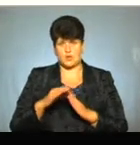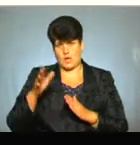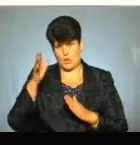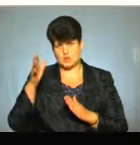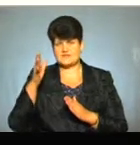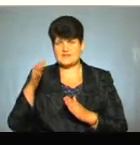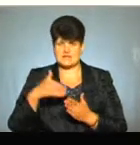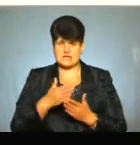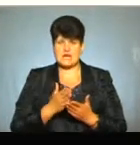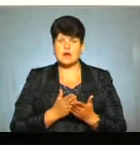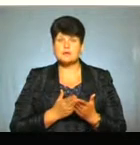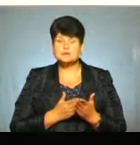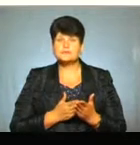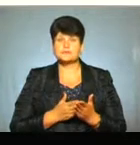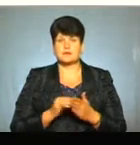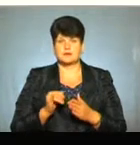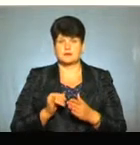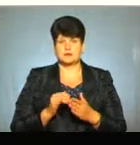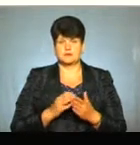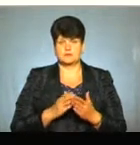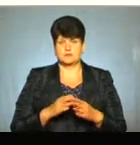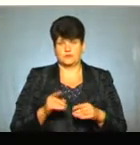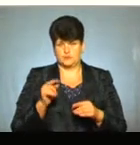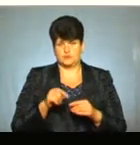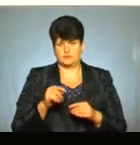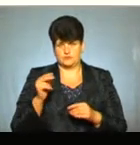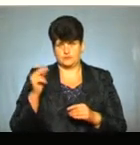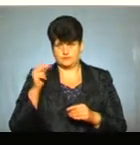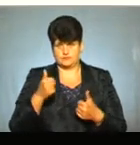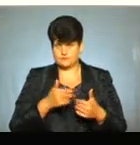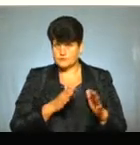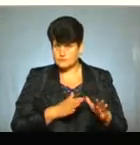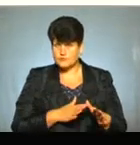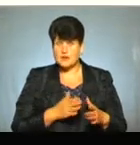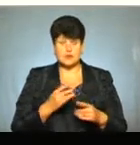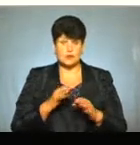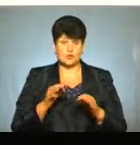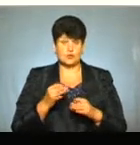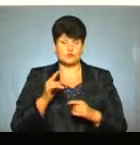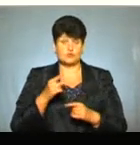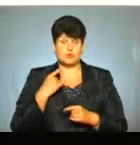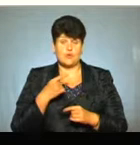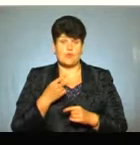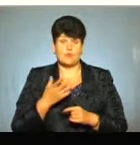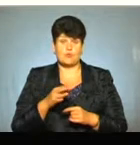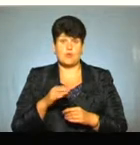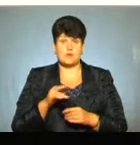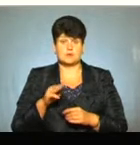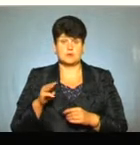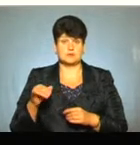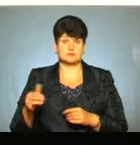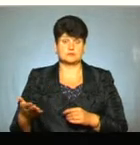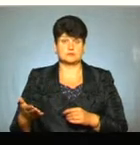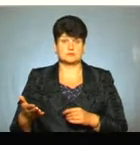освітні, якісну освіту і якісні освітні послуги в тому самому навчальному закладі. Але ніколи ми чомусь не говоримо про